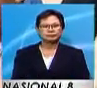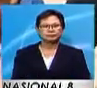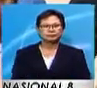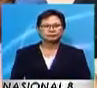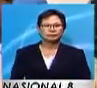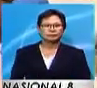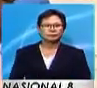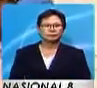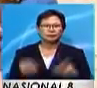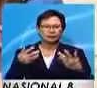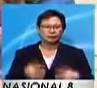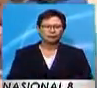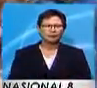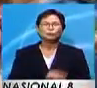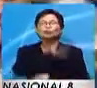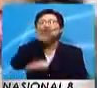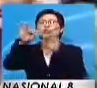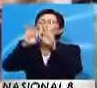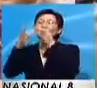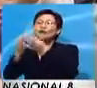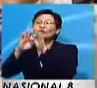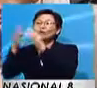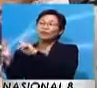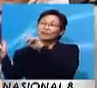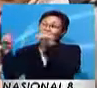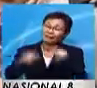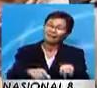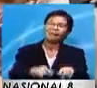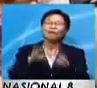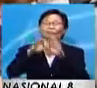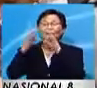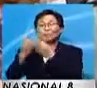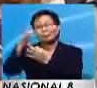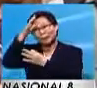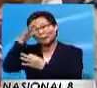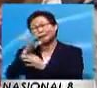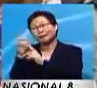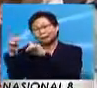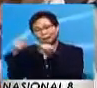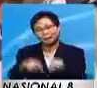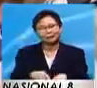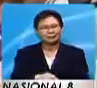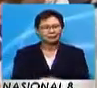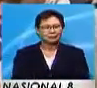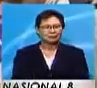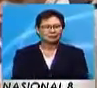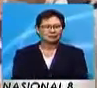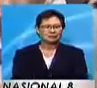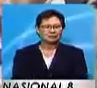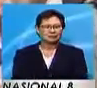dewan waris semua Ma waris k